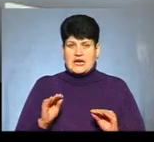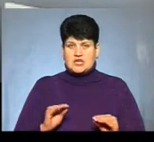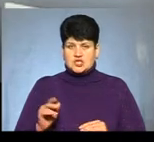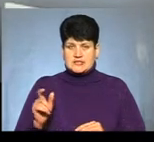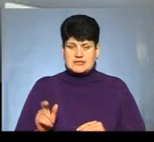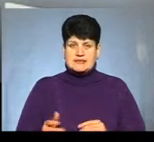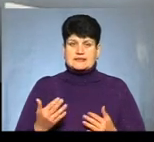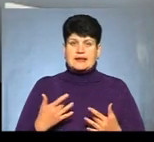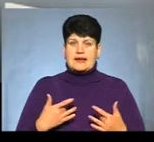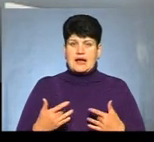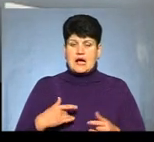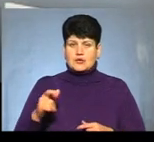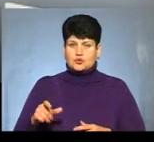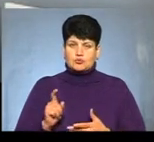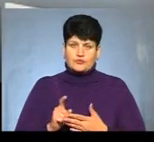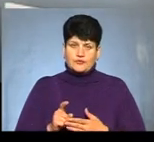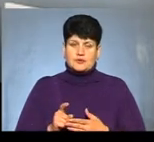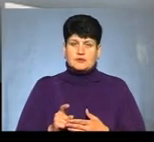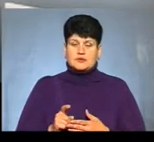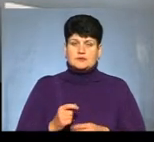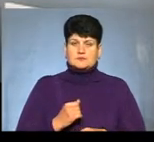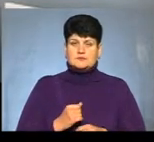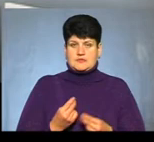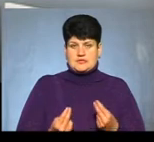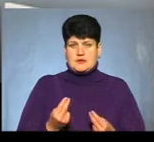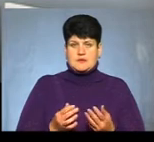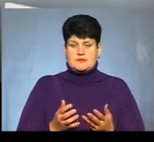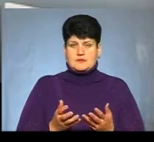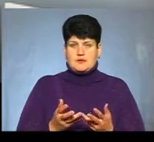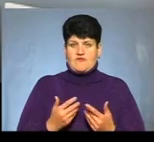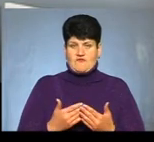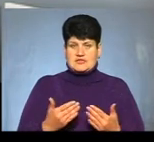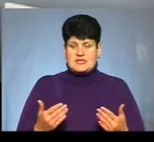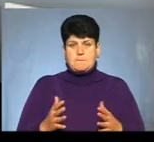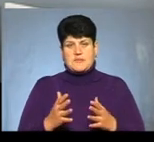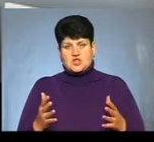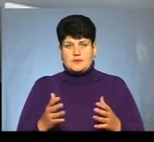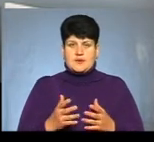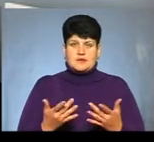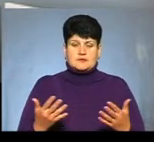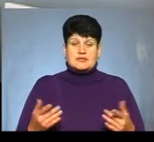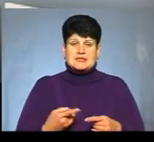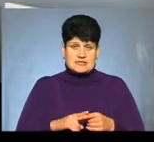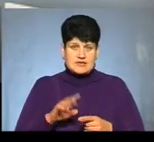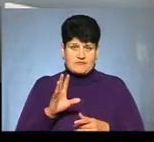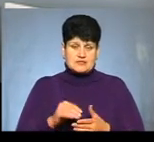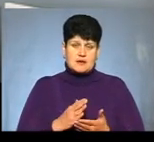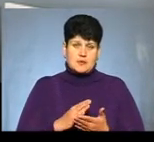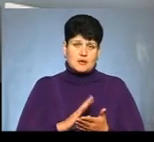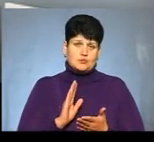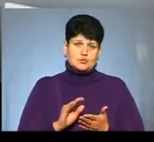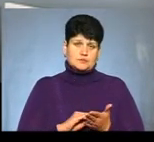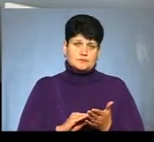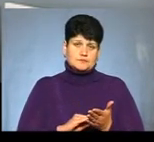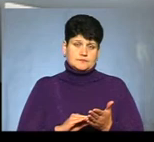рядовий режисер, скільки актор повинен зіграти, кількість вистав не менше, стільки чи не більше, скільки. Тобто це все